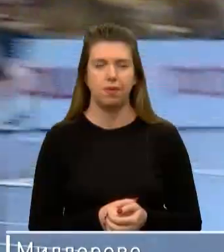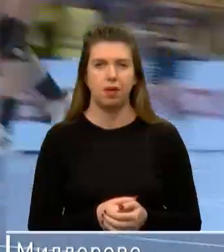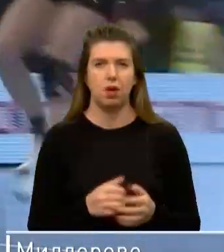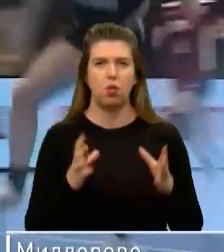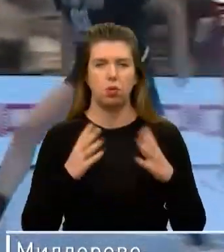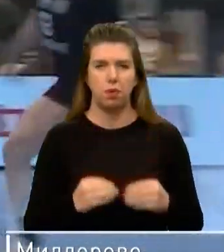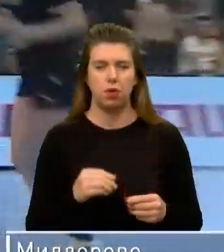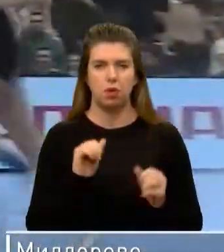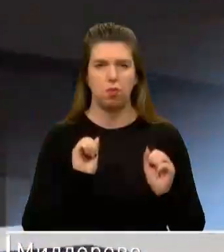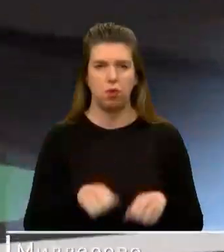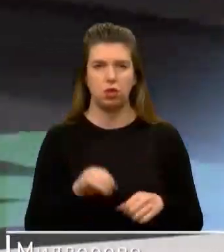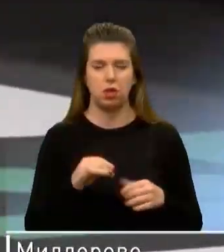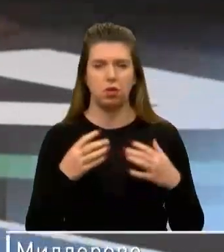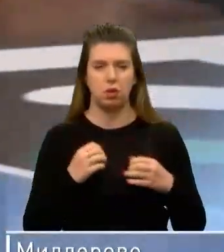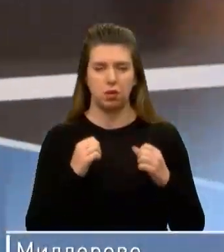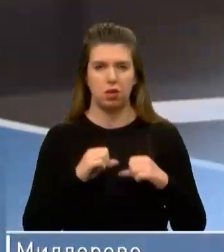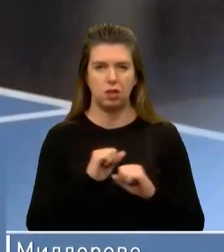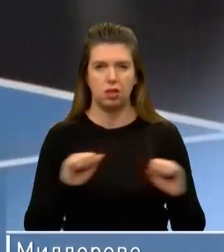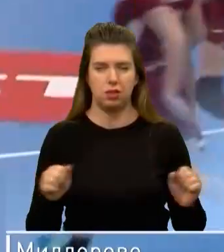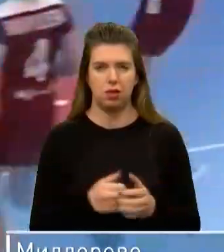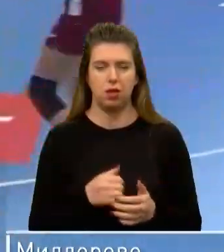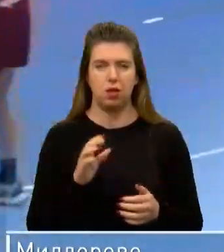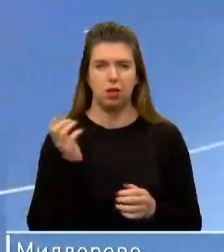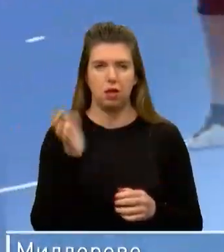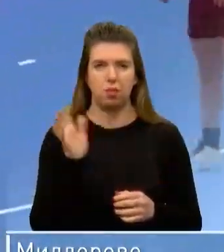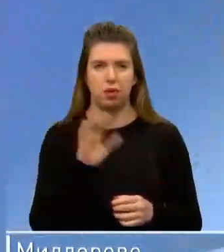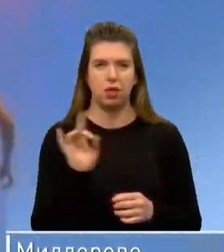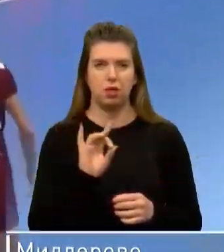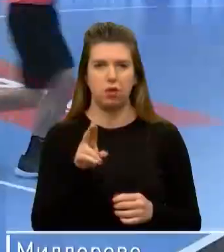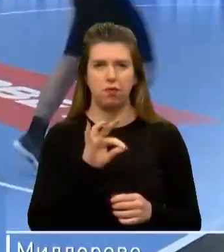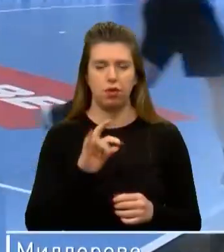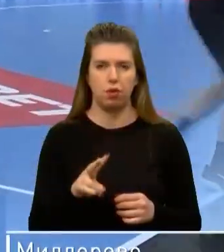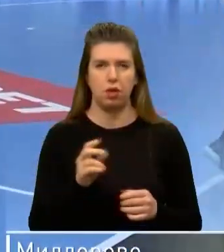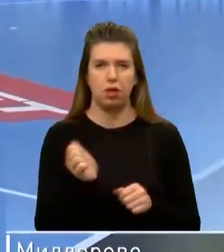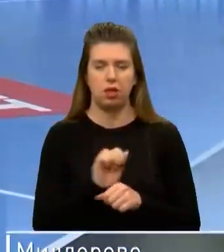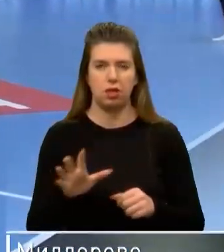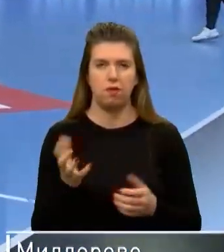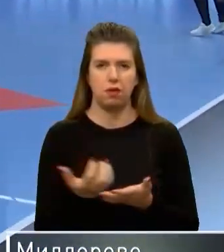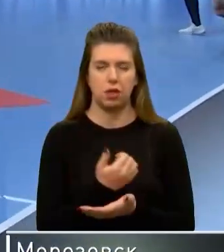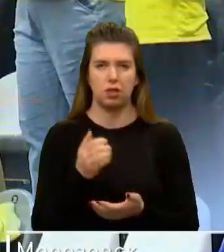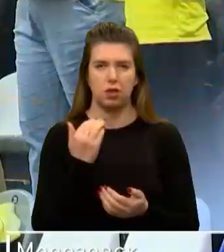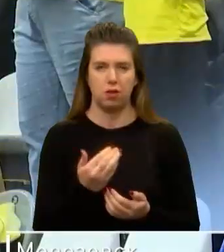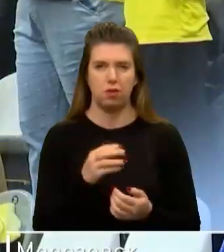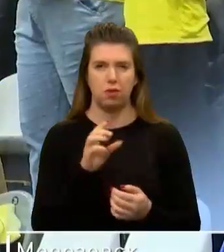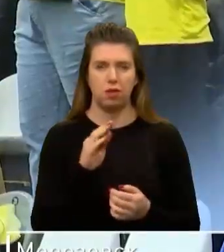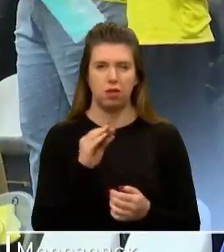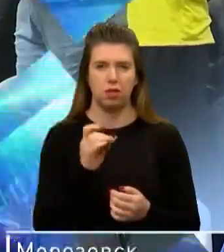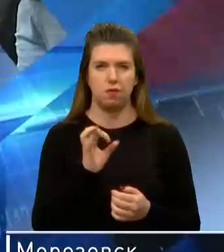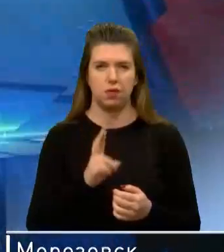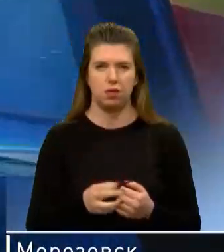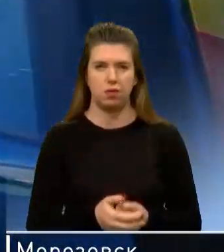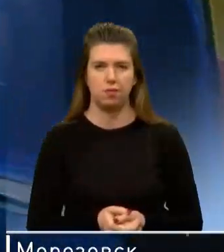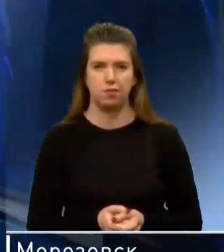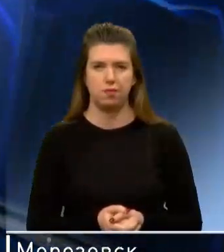успокоиться можно но расслабиться нельзя гандболистки Ростов Дона не оставили шансов аутсайдеру из